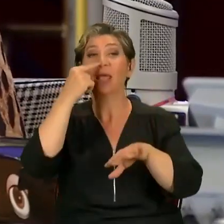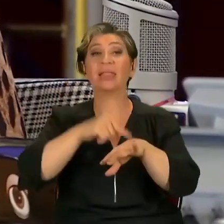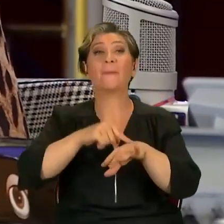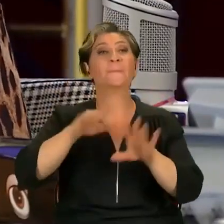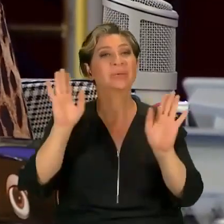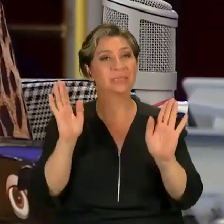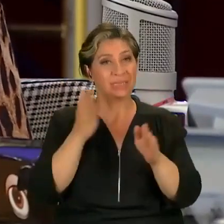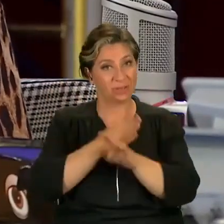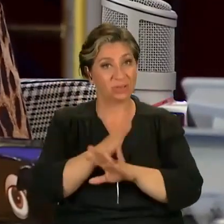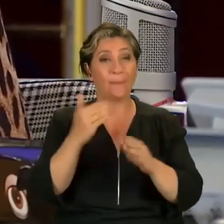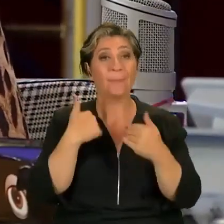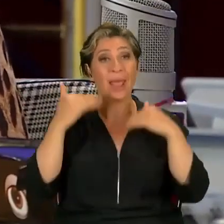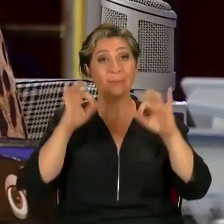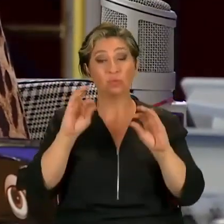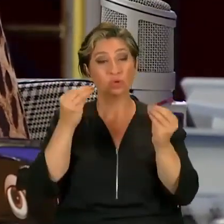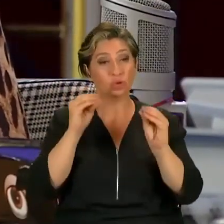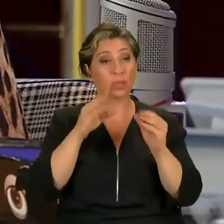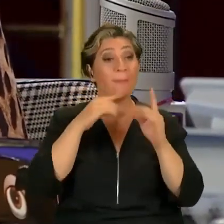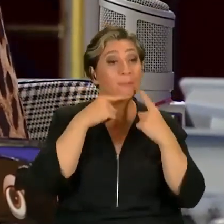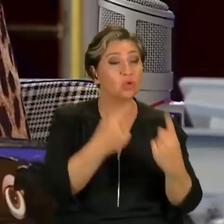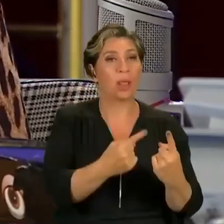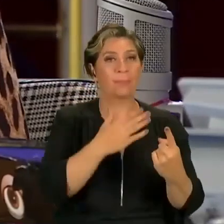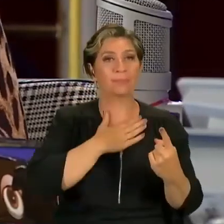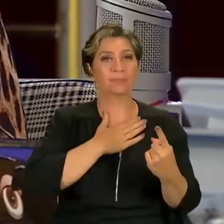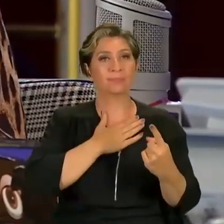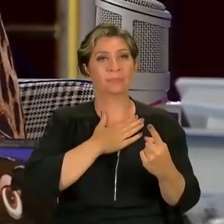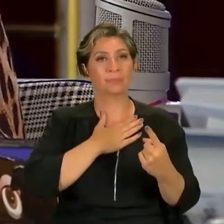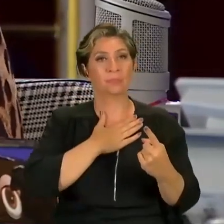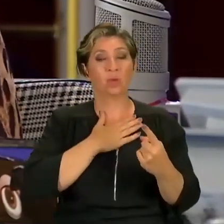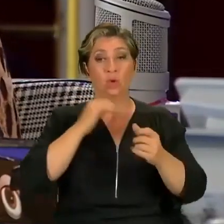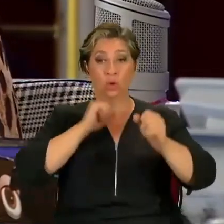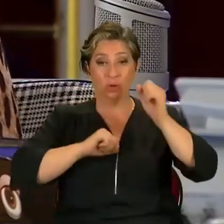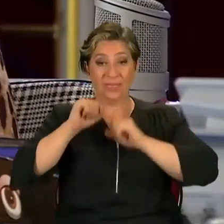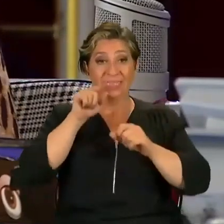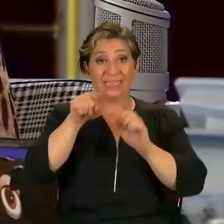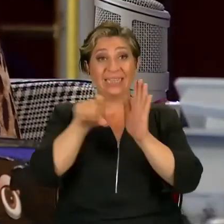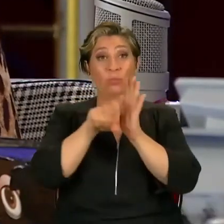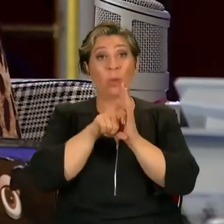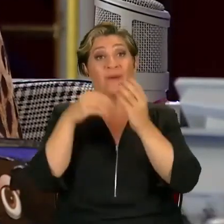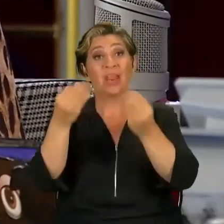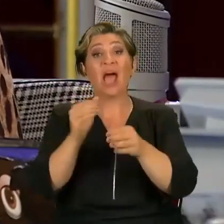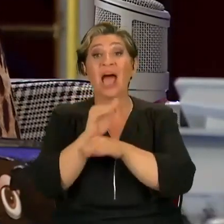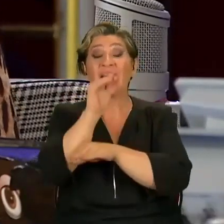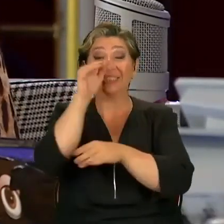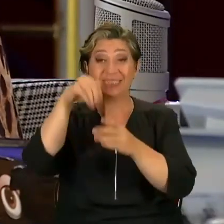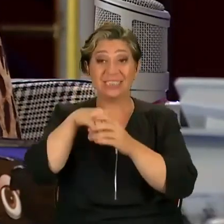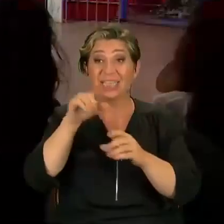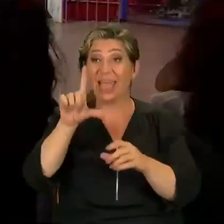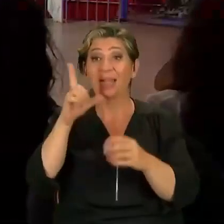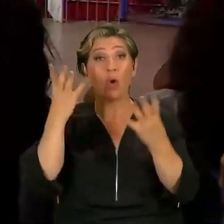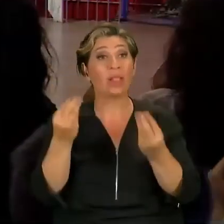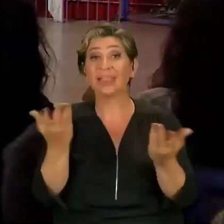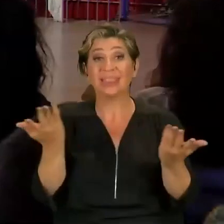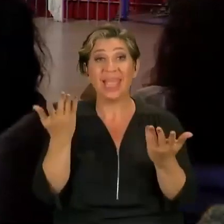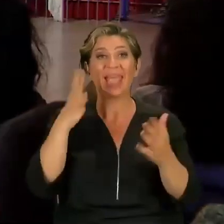inanmadı gerçekten. Çünkü ben hep çocuklarıma da şunu söylerim. Üniversite size diploma veriyor. Hayatınız için gerekli